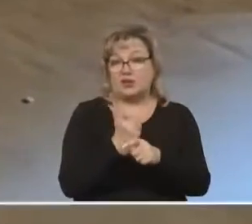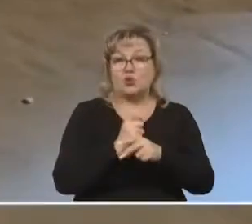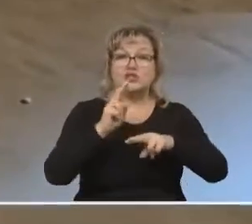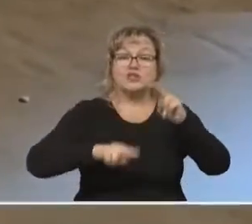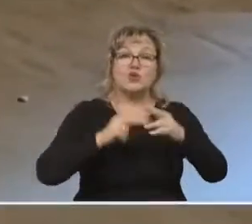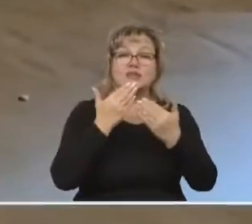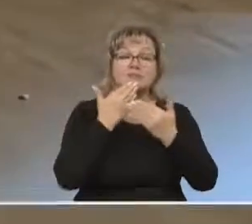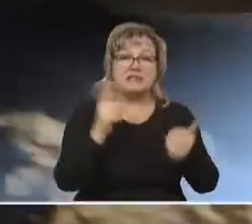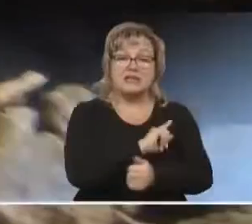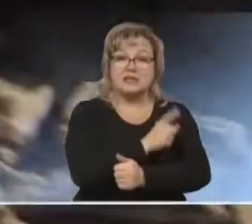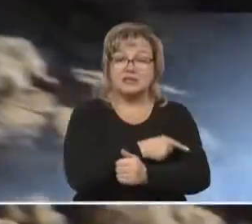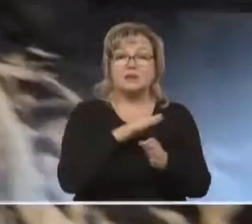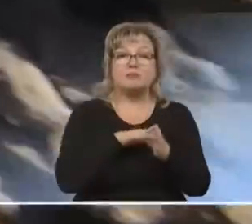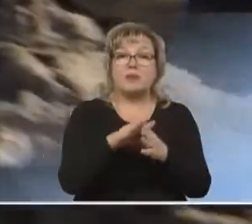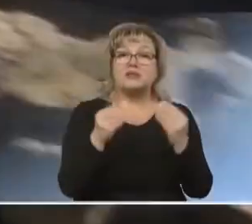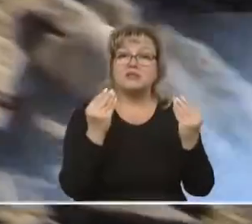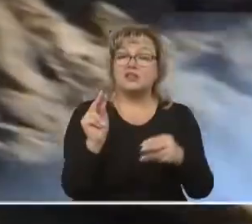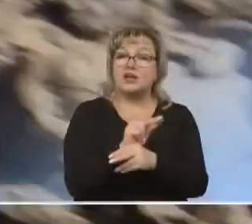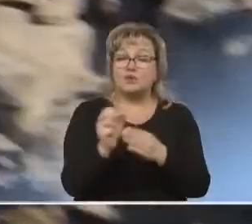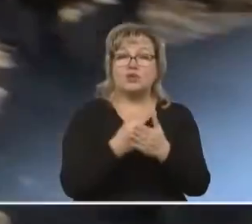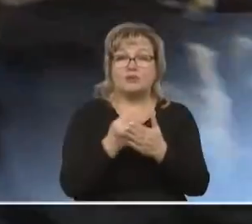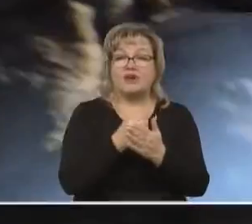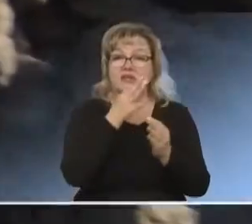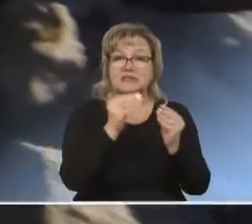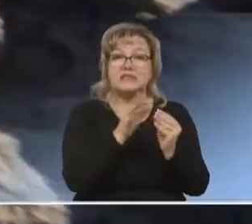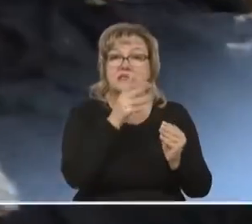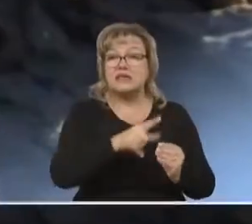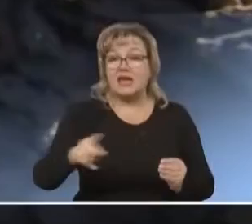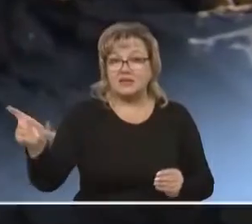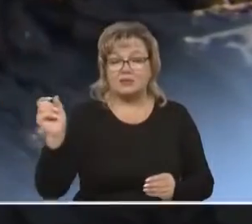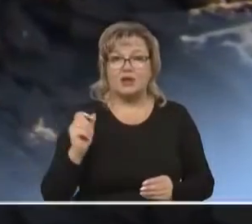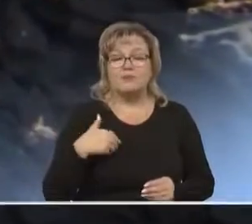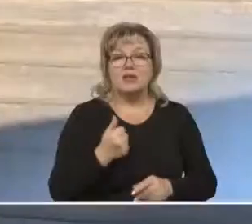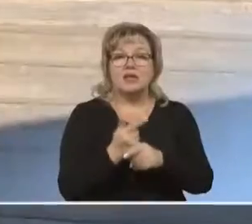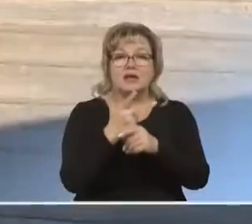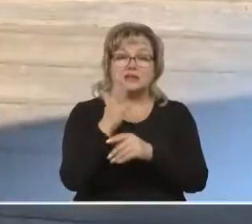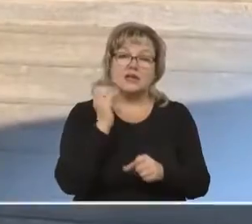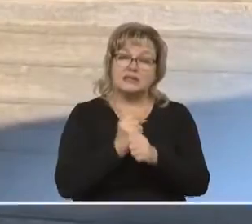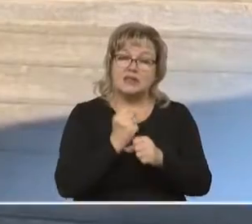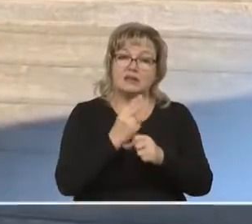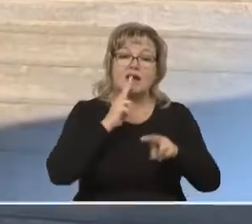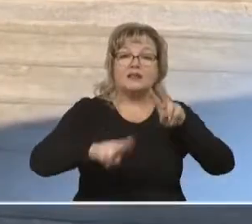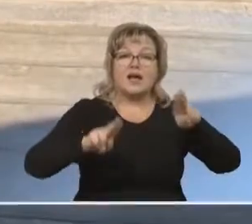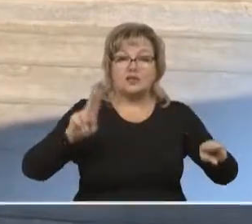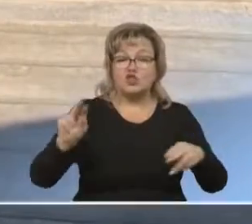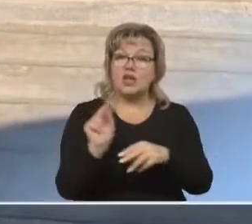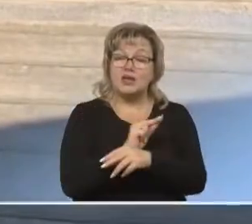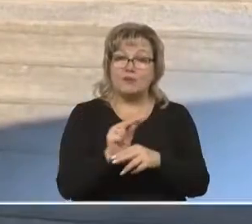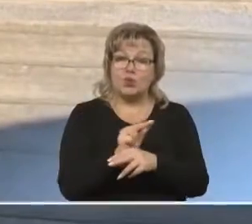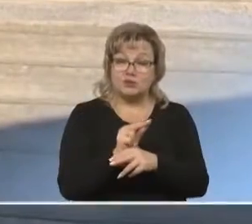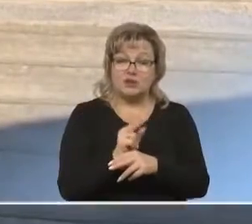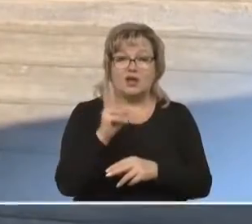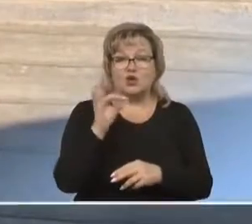из последних сил. Полноценного ремонта добивалась десятилетиями. Мы не один раз делали латочный ремонт,